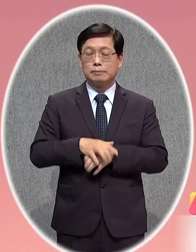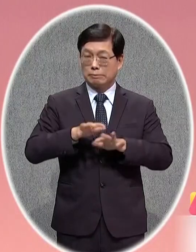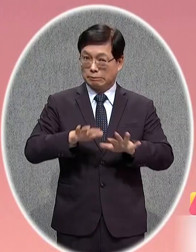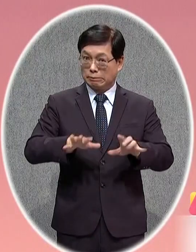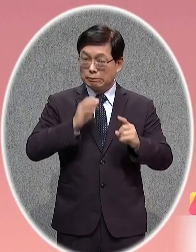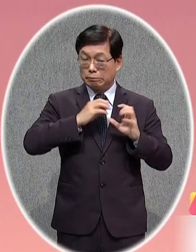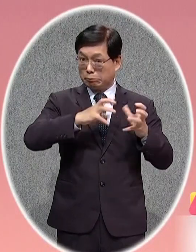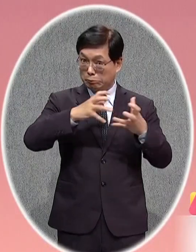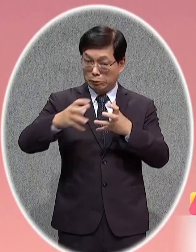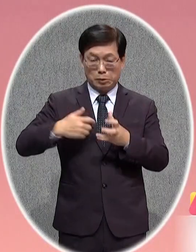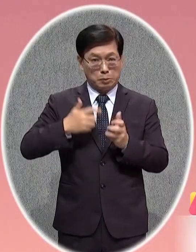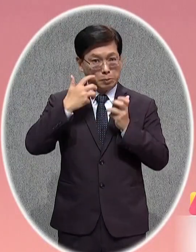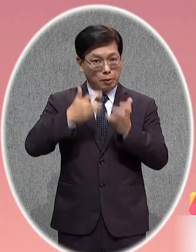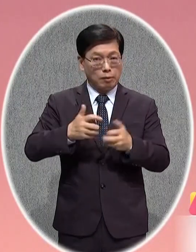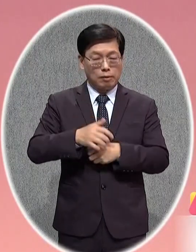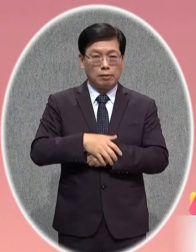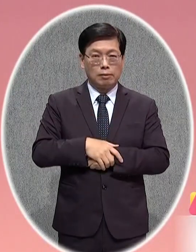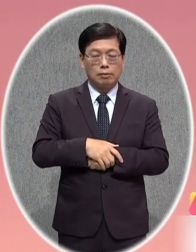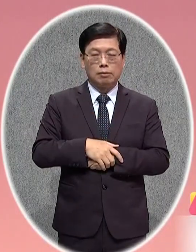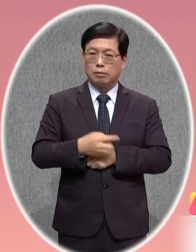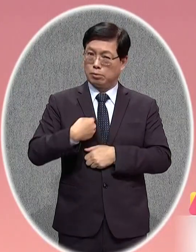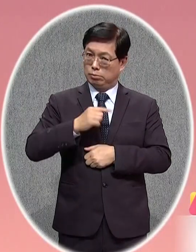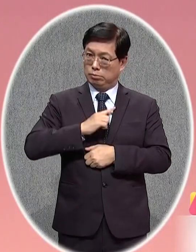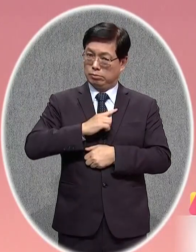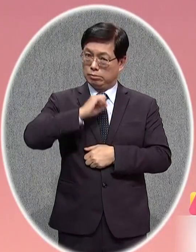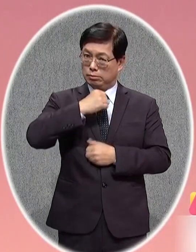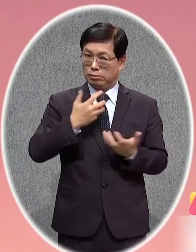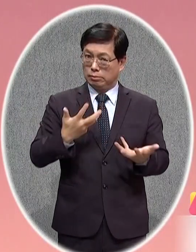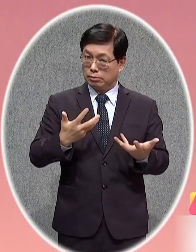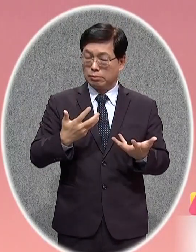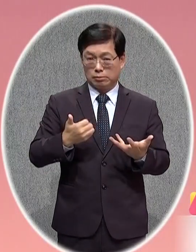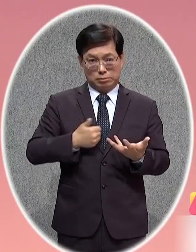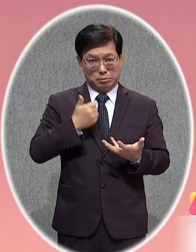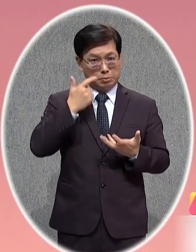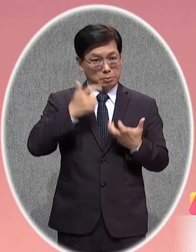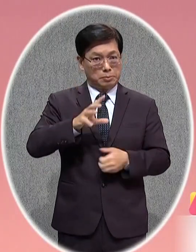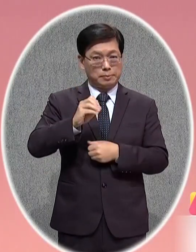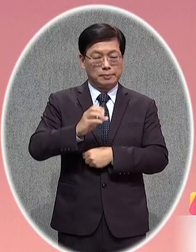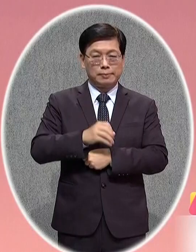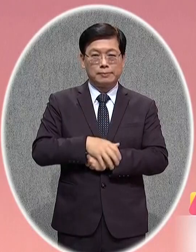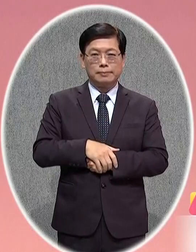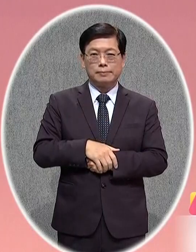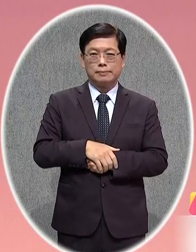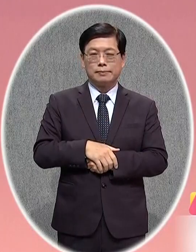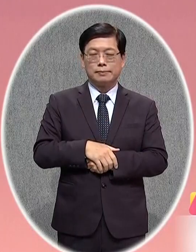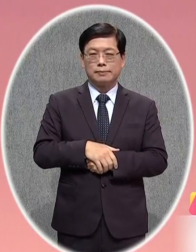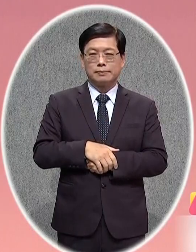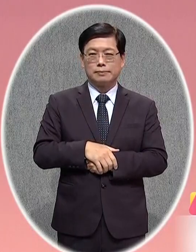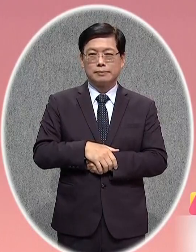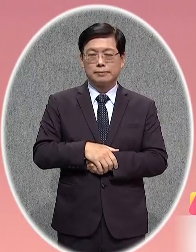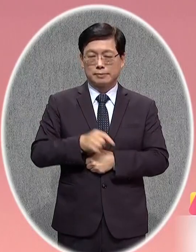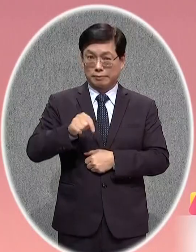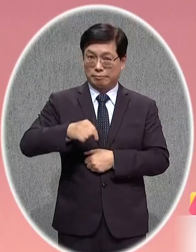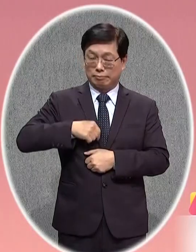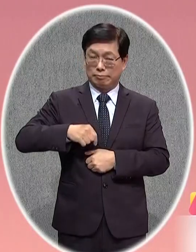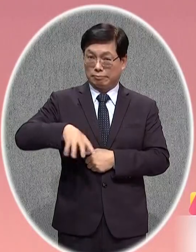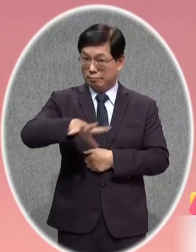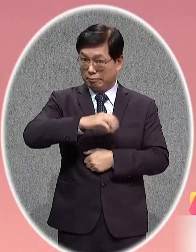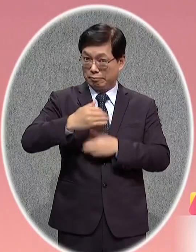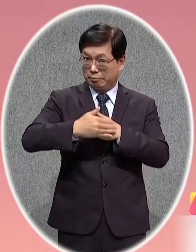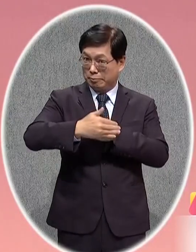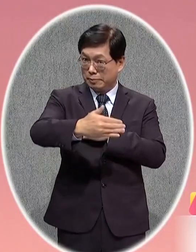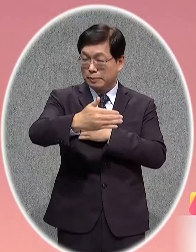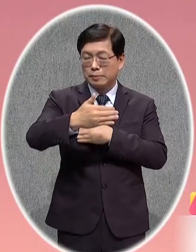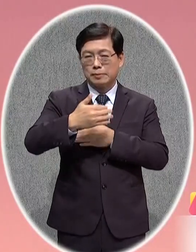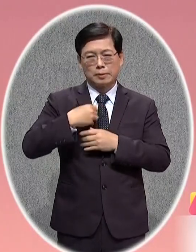我们受到国际的重视，那我们自己国内有没有重视它呢？我们在这整个的过程